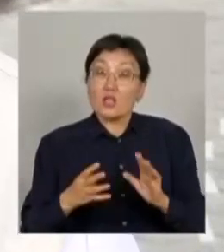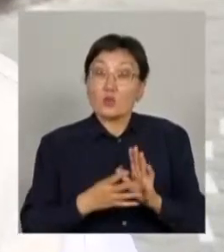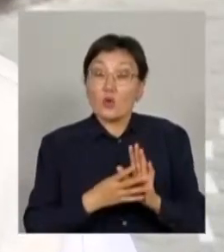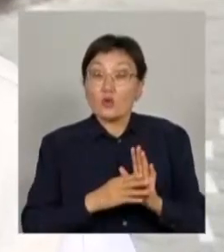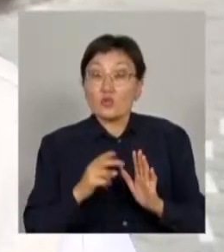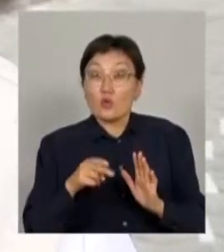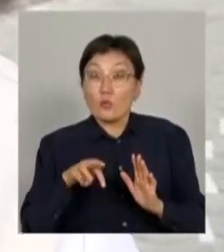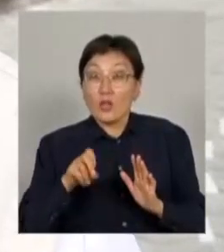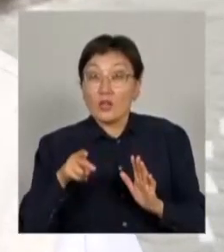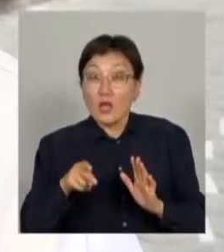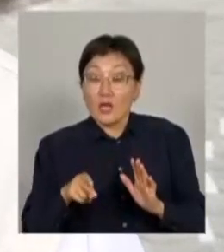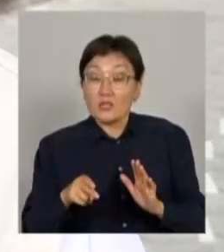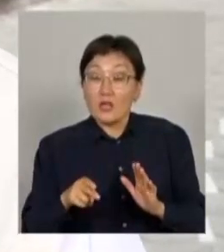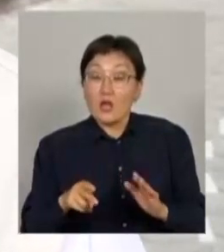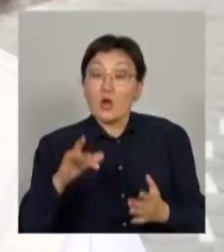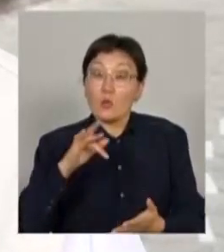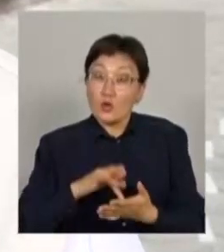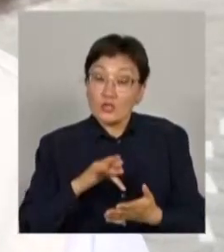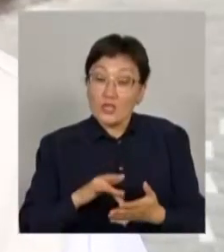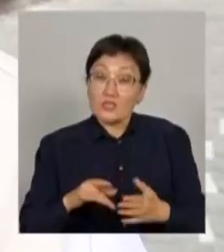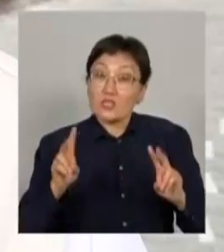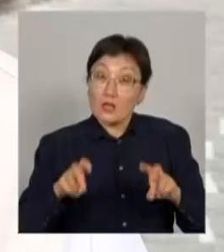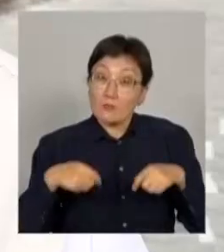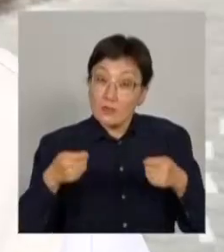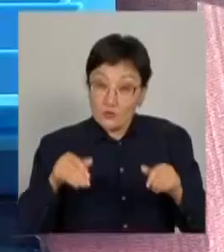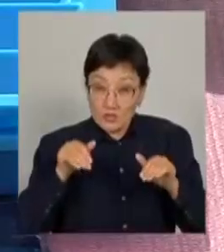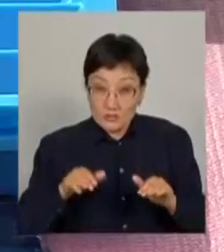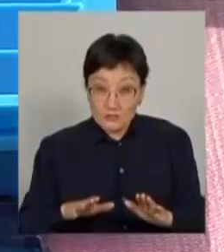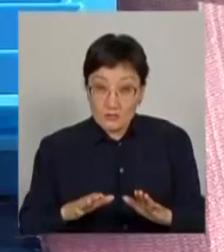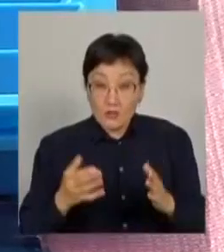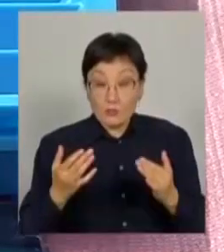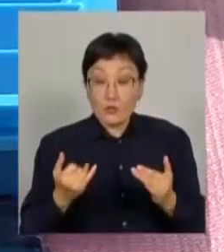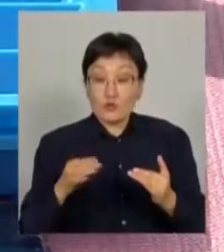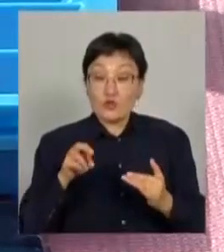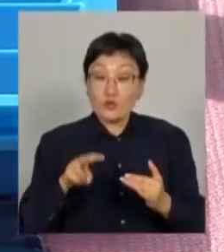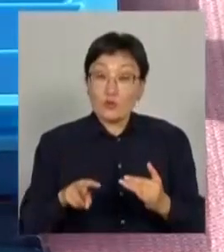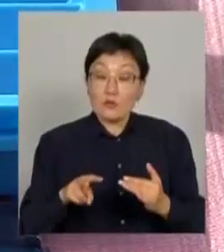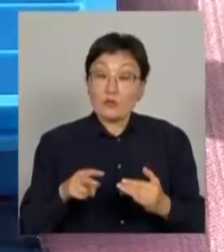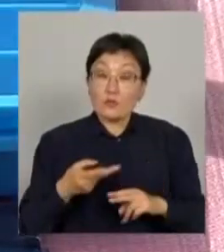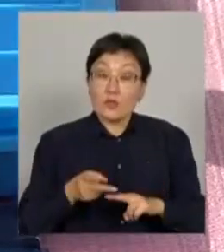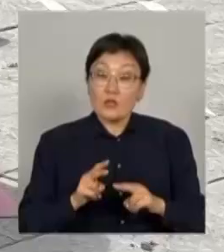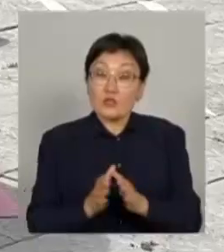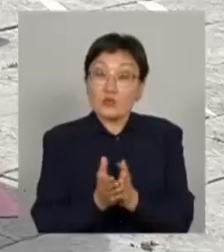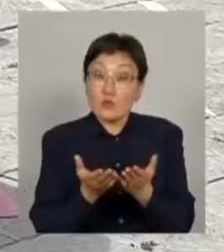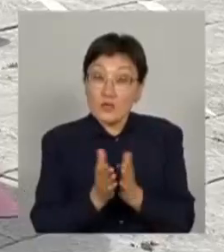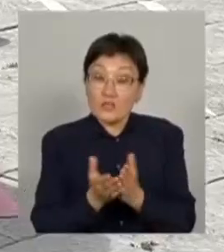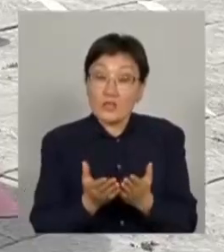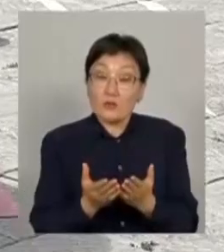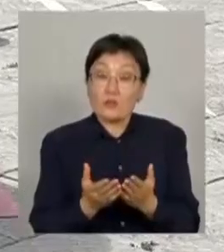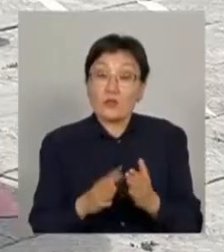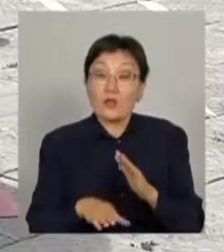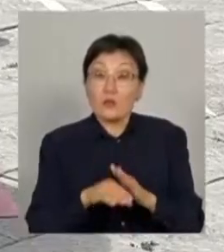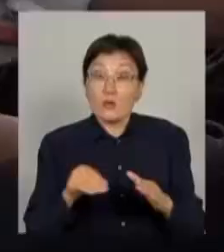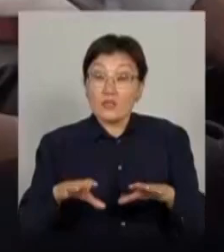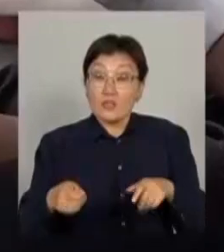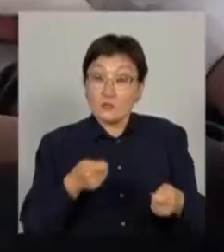тоғызқұмалақтың ордасы деген атақ беруді ұйғарды. Міне бүгін сол туралы куәлікті біз мәслихат